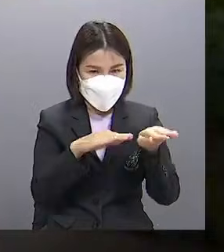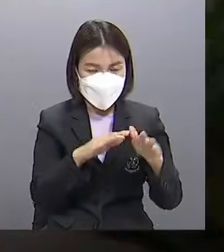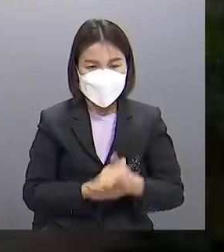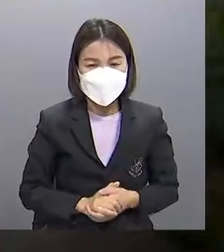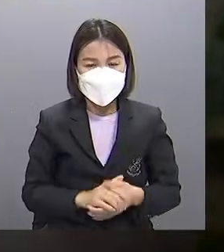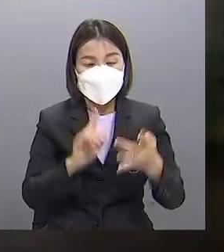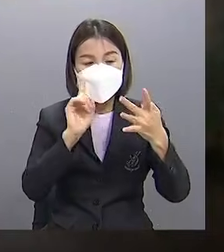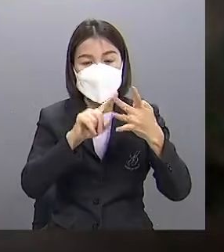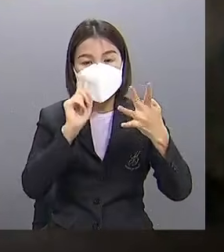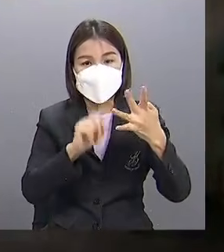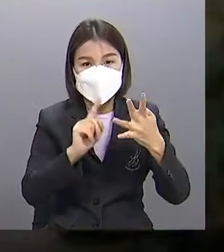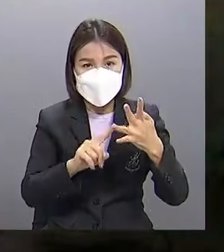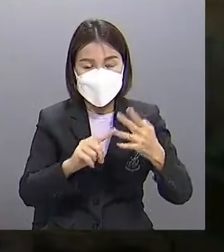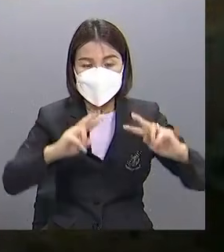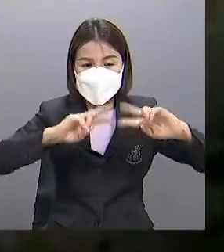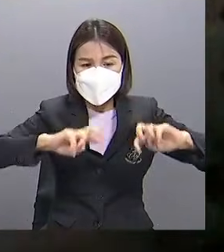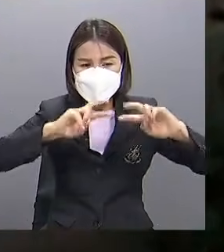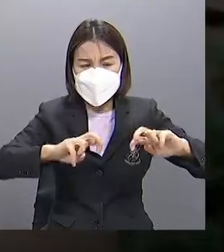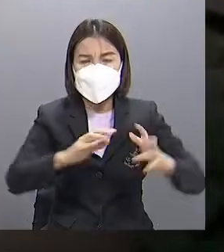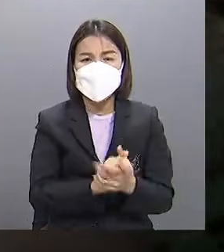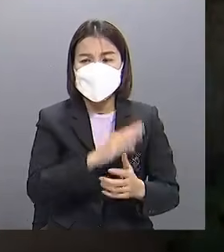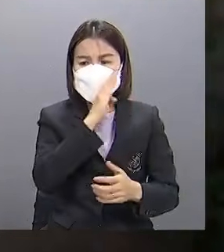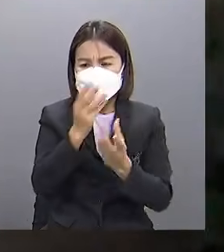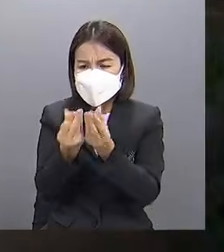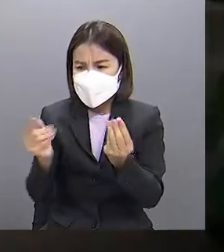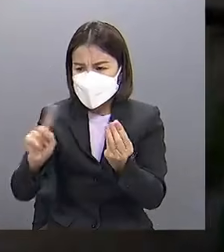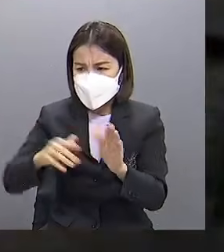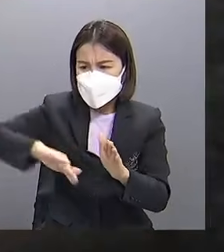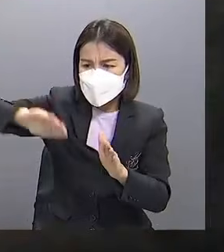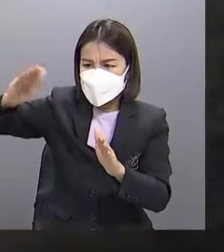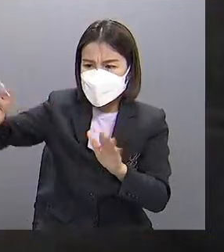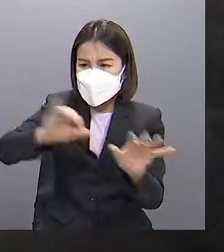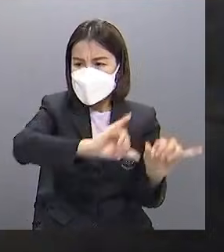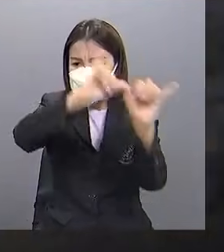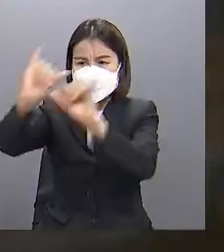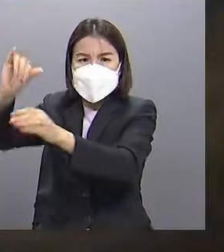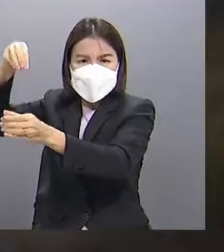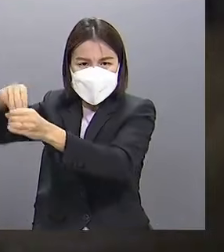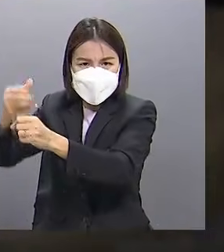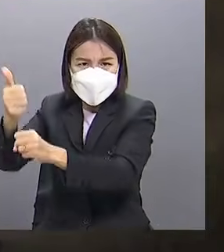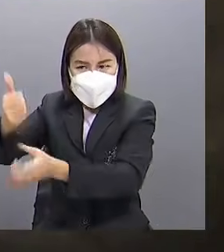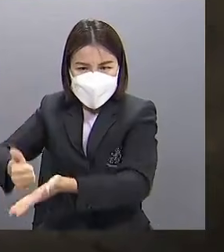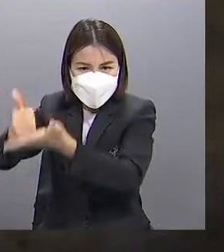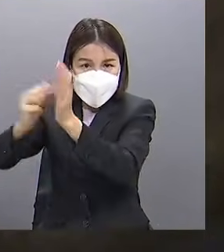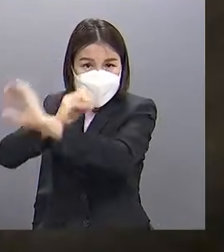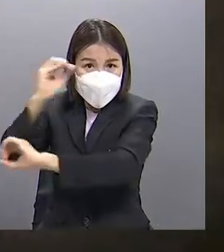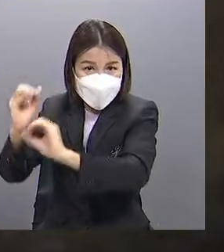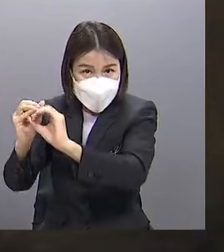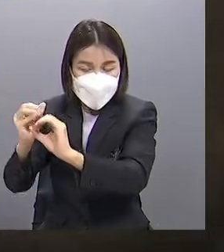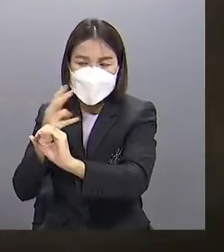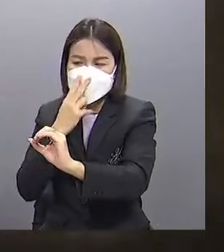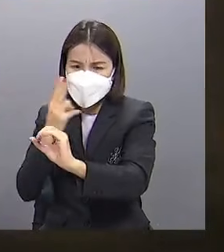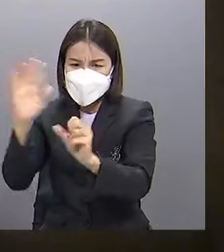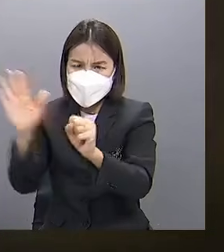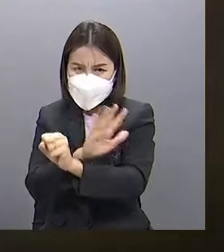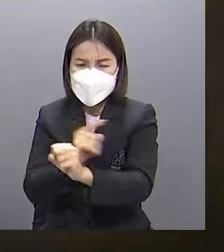ต้องวิเคราะห์จุดอพยพจุดปลอดภัยในมิติที่ครอบคลุมผู้ติดเชื้อโควิด-19 และกลุ่มเสี่ยงผู้สัม